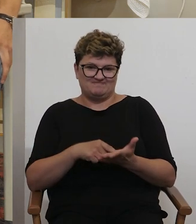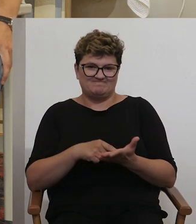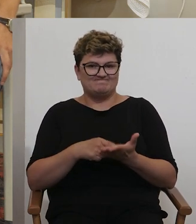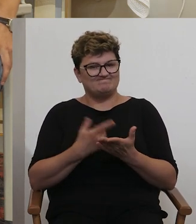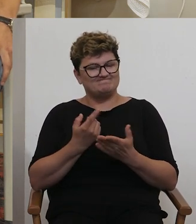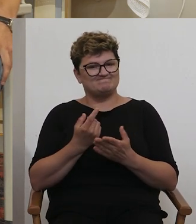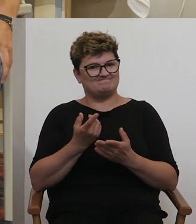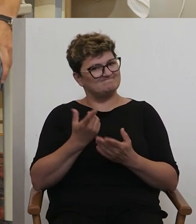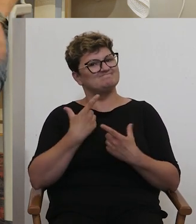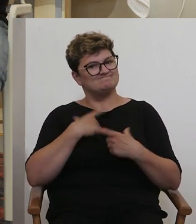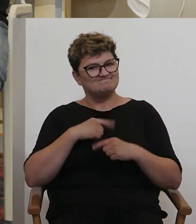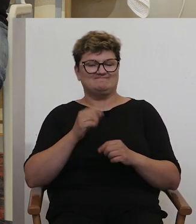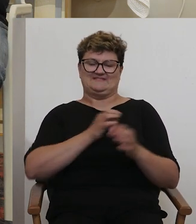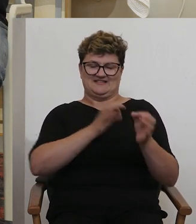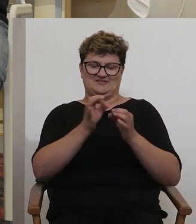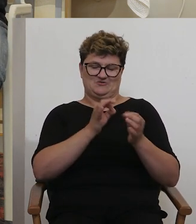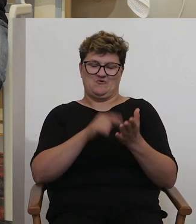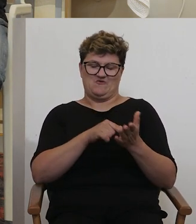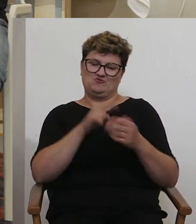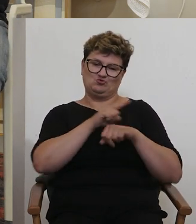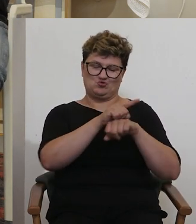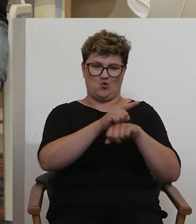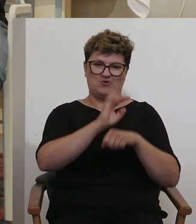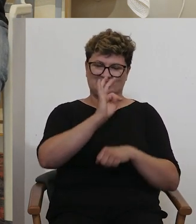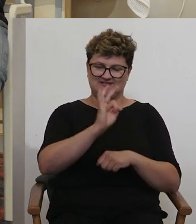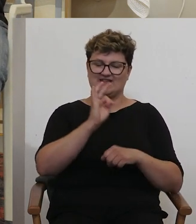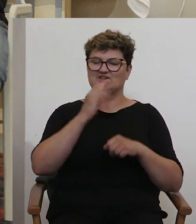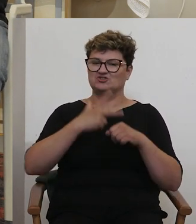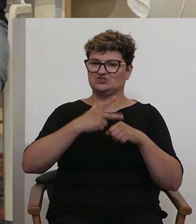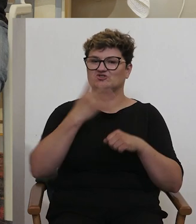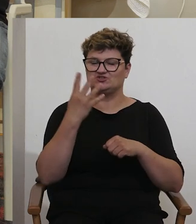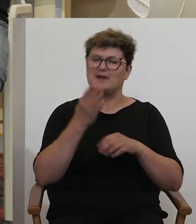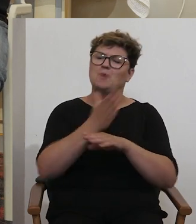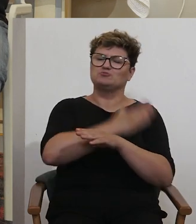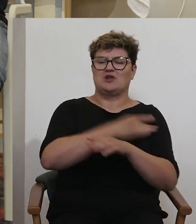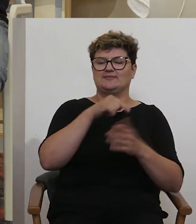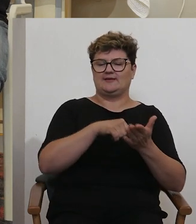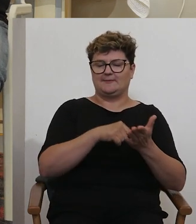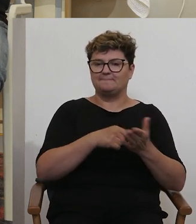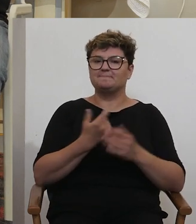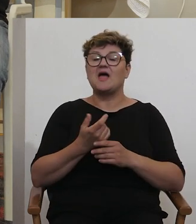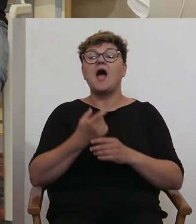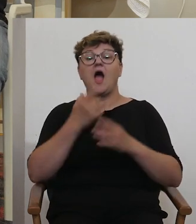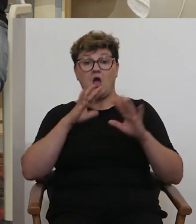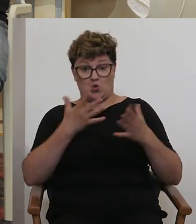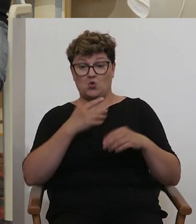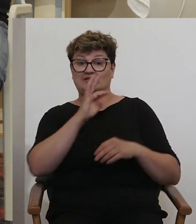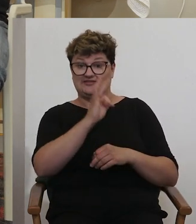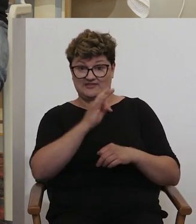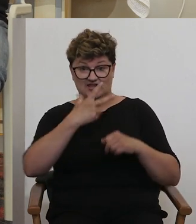ironiczny akcent historii czołgu T-34, poprzednika T-34, a jeżeli chodzi o sam